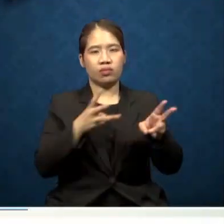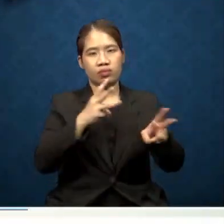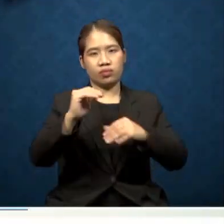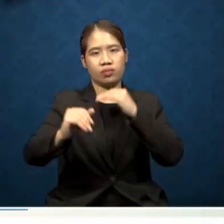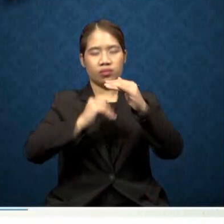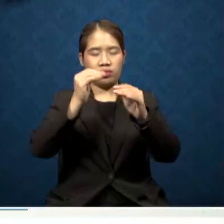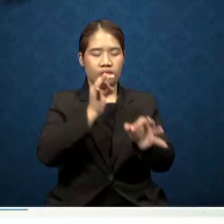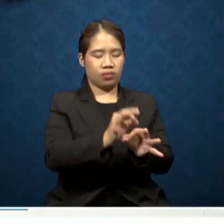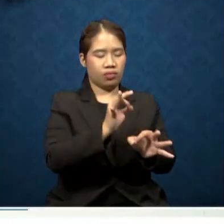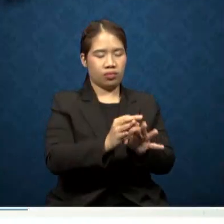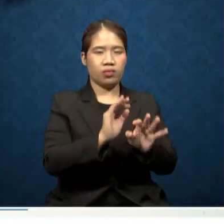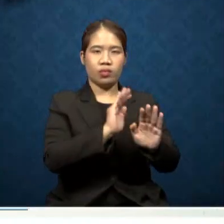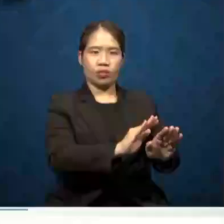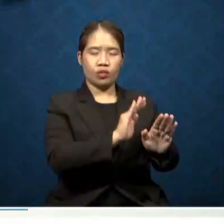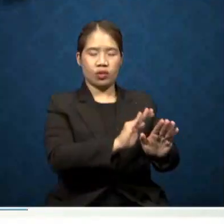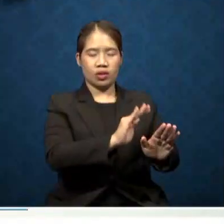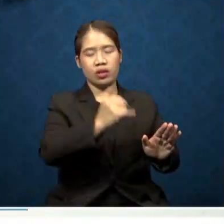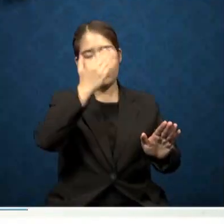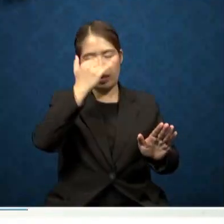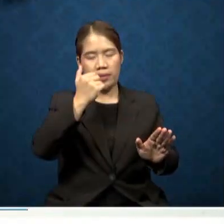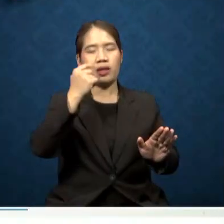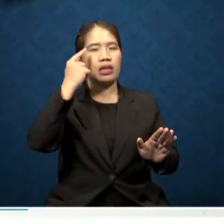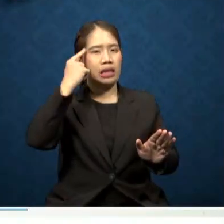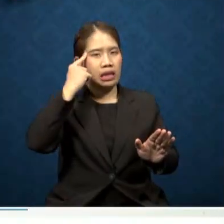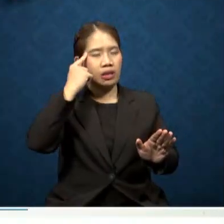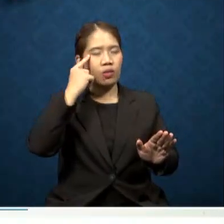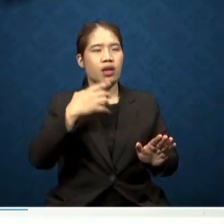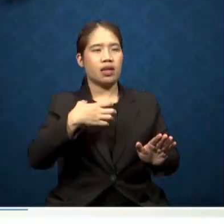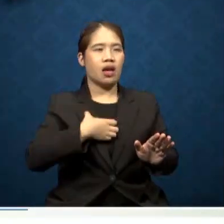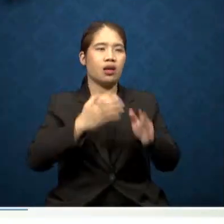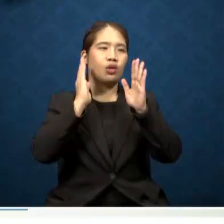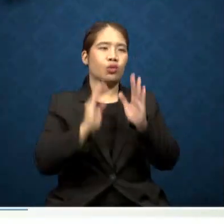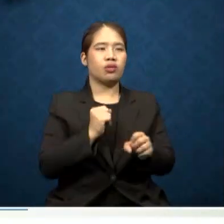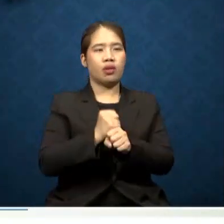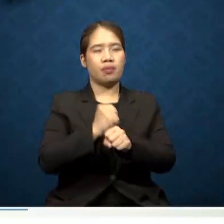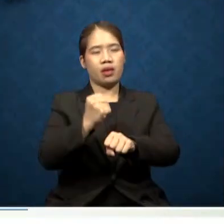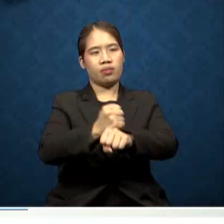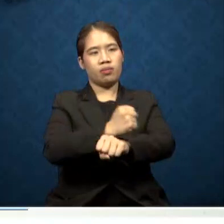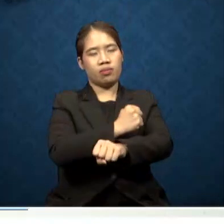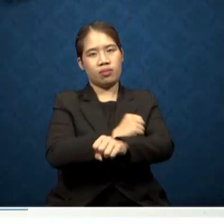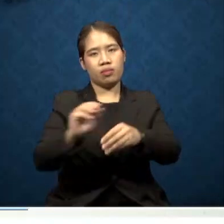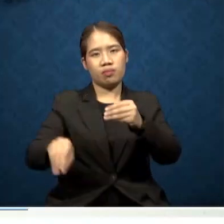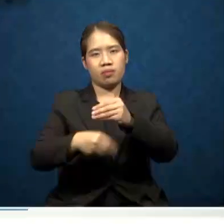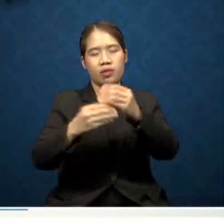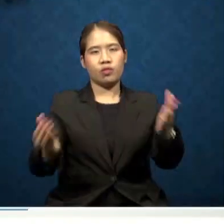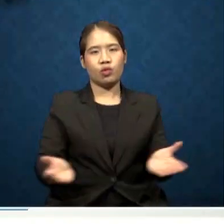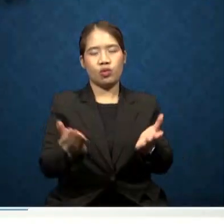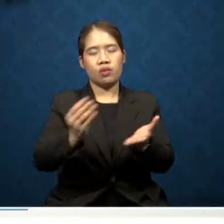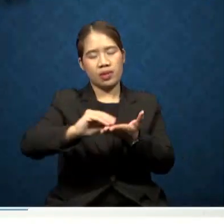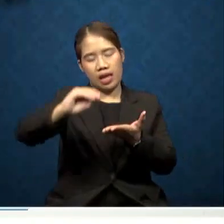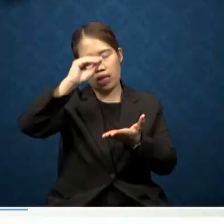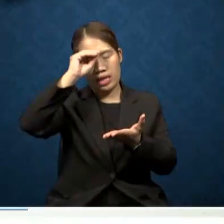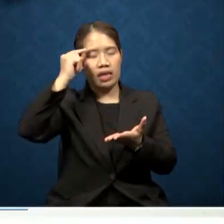ธนาคารหน่วยกิจด้าศึกษาเพื่อการพัฒนากการังคนและแรงงานนั้นจะเป็นกลไกการสส่งเสริมการเรียนรู้